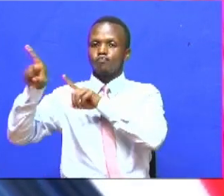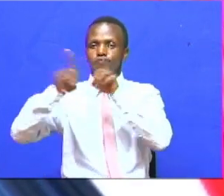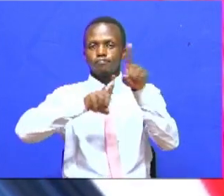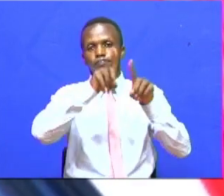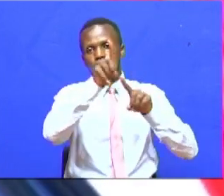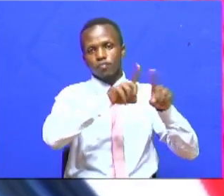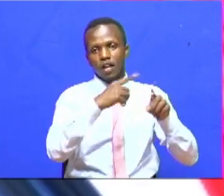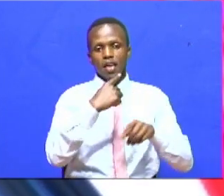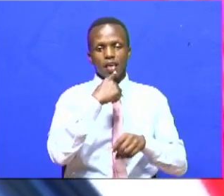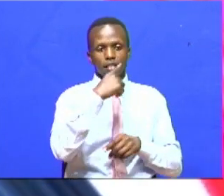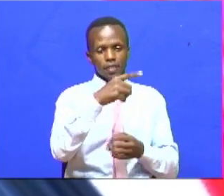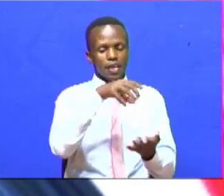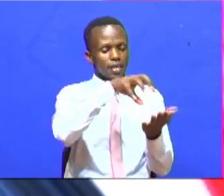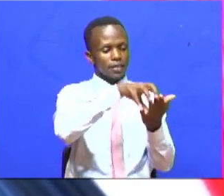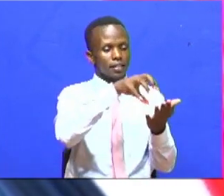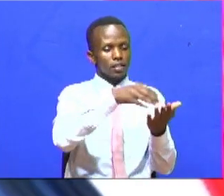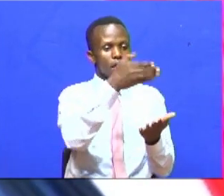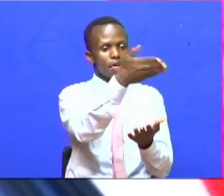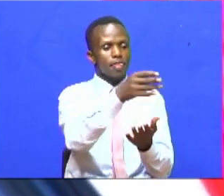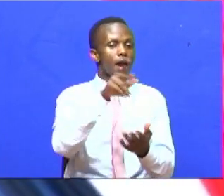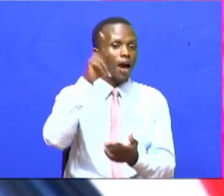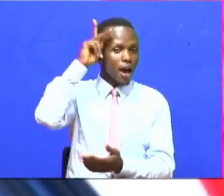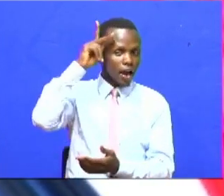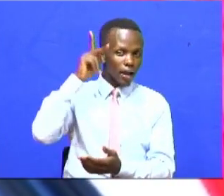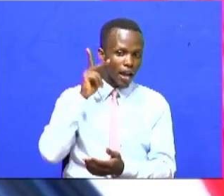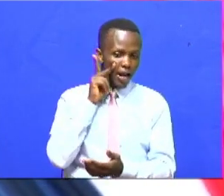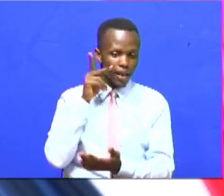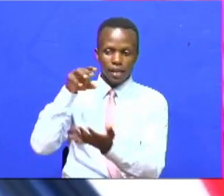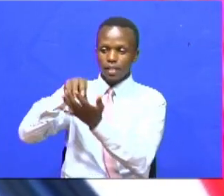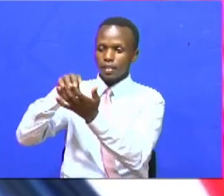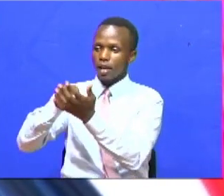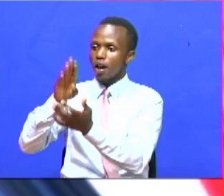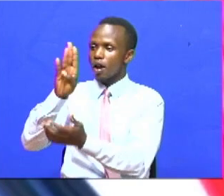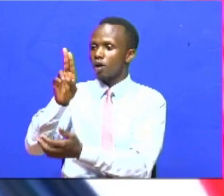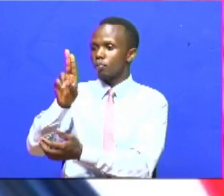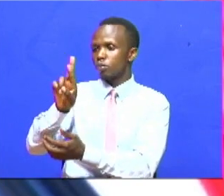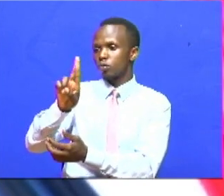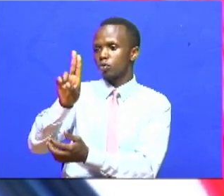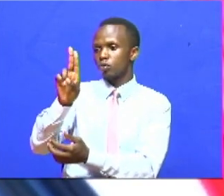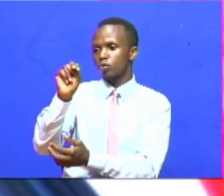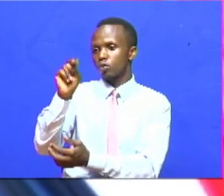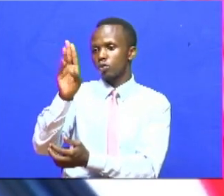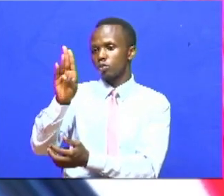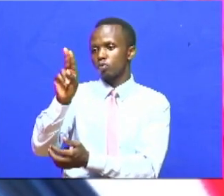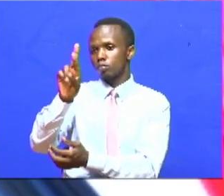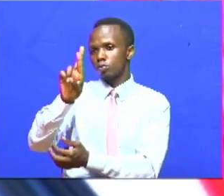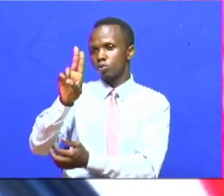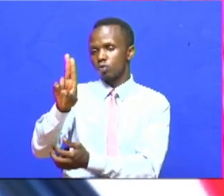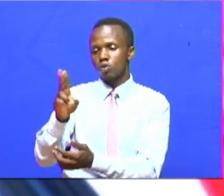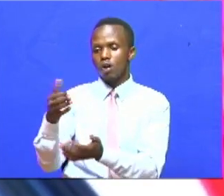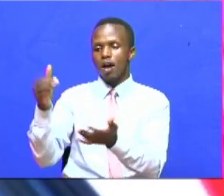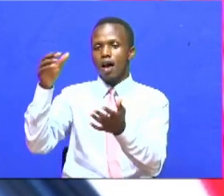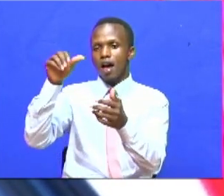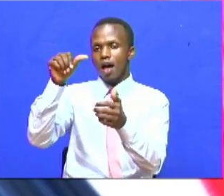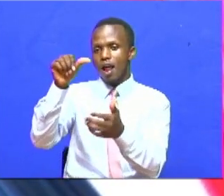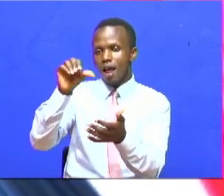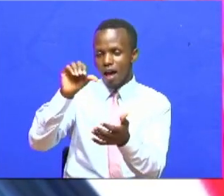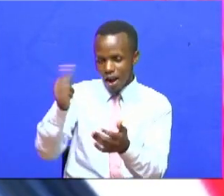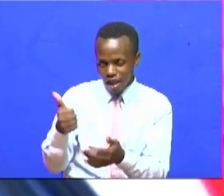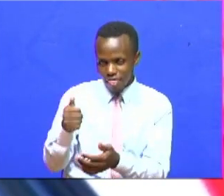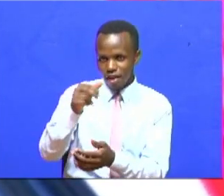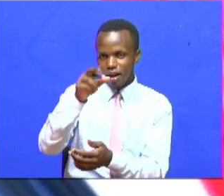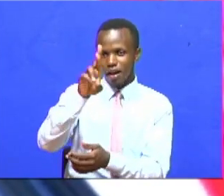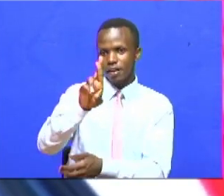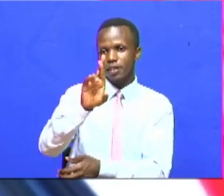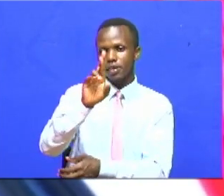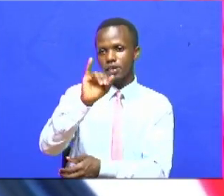tunaweka station hapo Karen, tunaweka station hapa Bulbul, tunaweka station nyingine kule Riruta ndio wananchi waweze